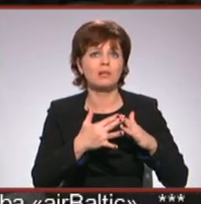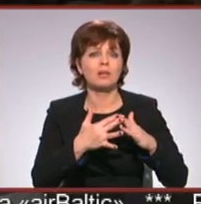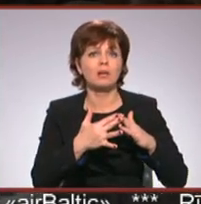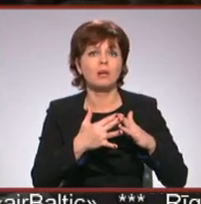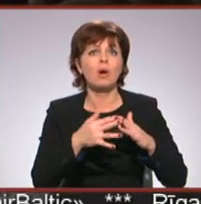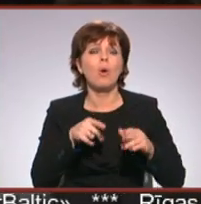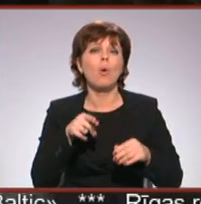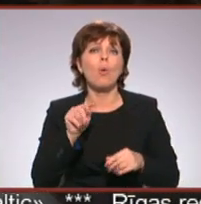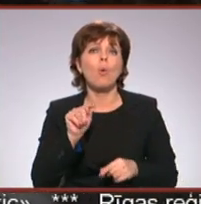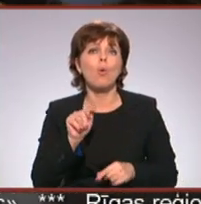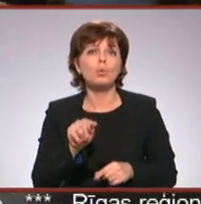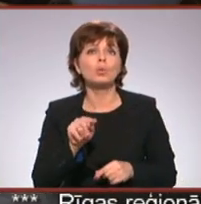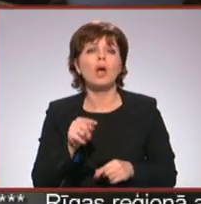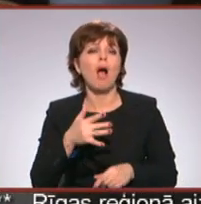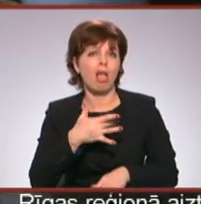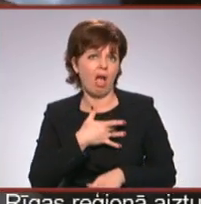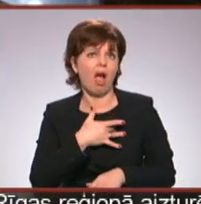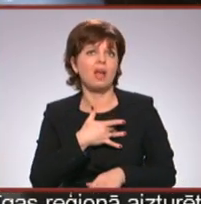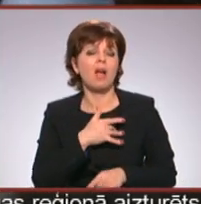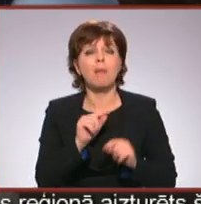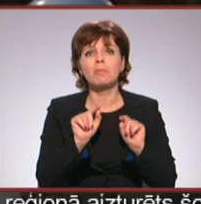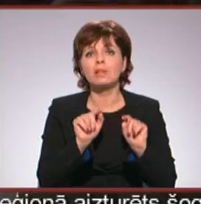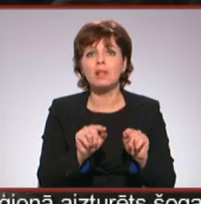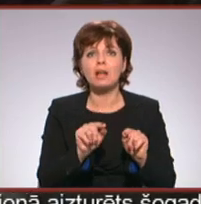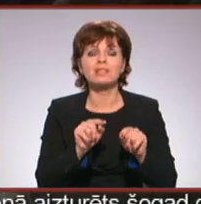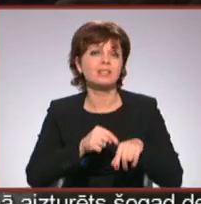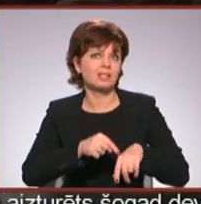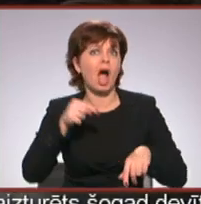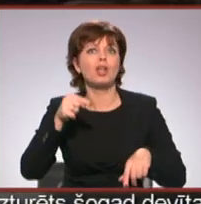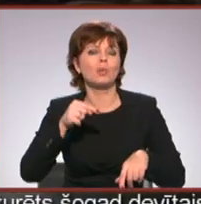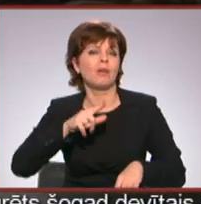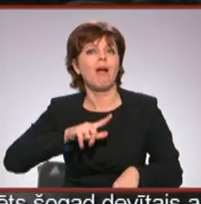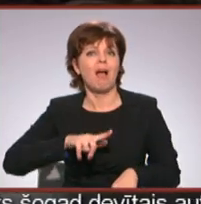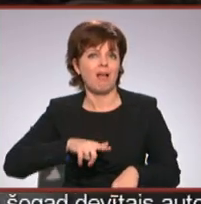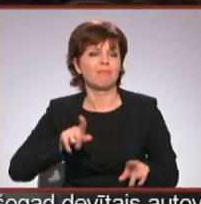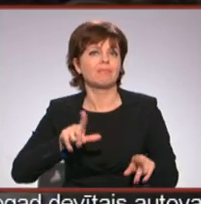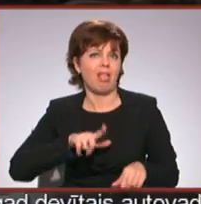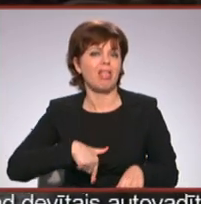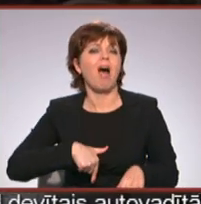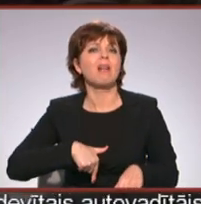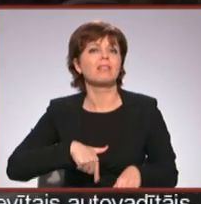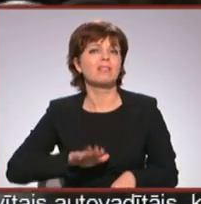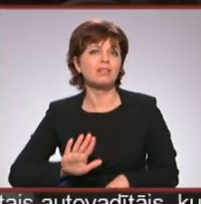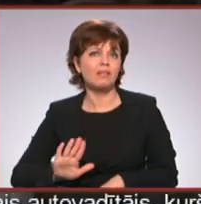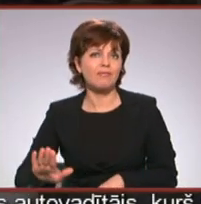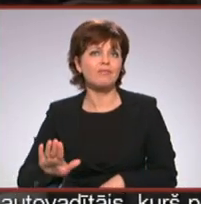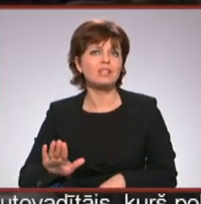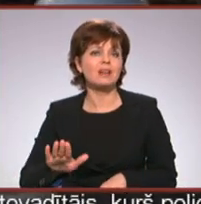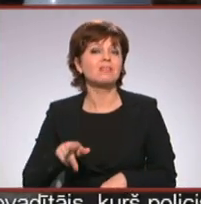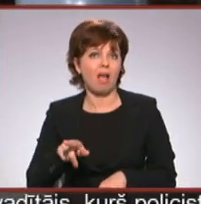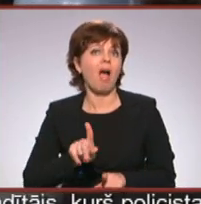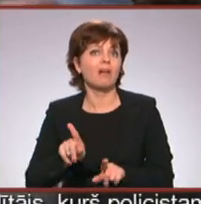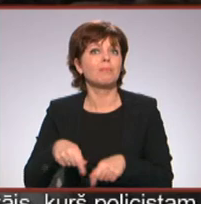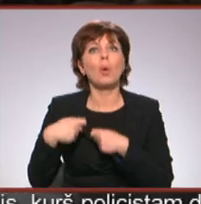ko var laikam arī tās sajūtas latviskās un tas arī laikam dod